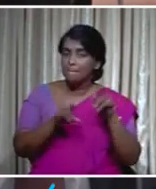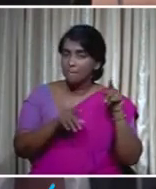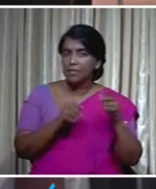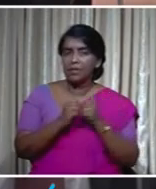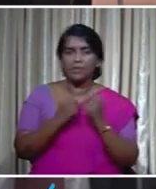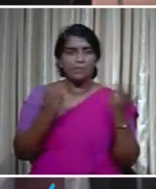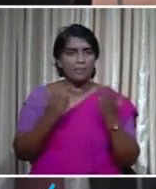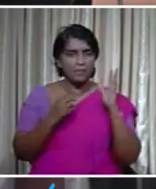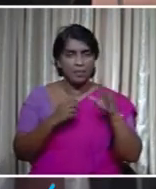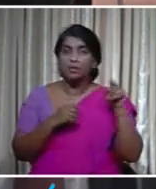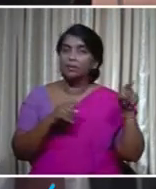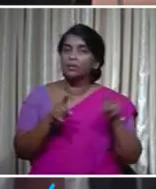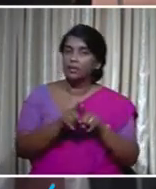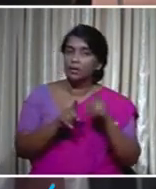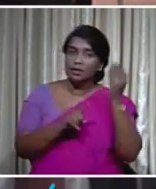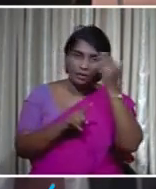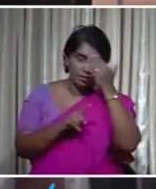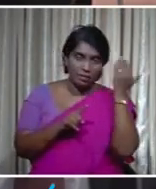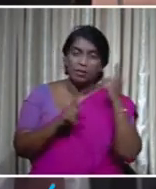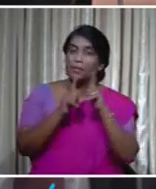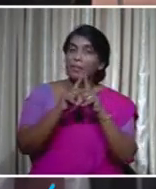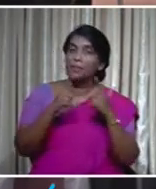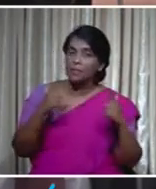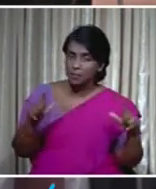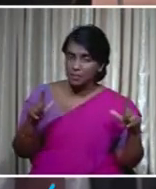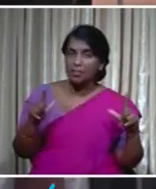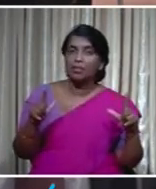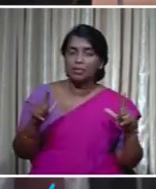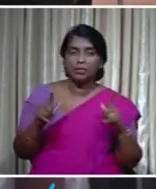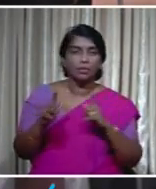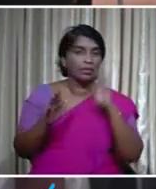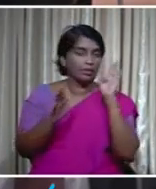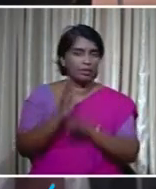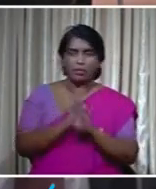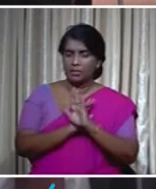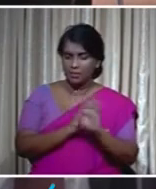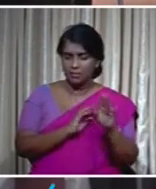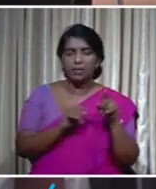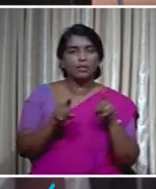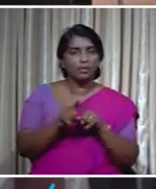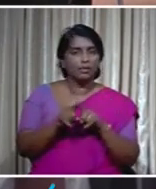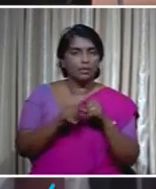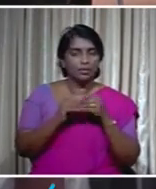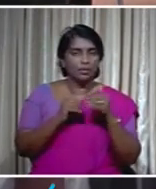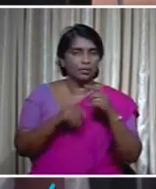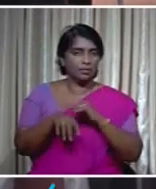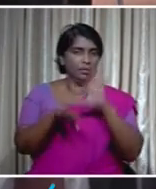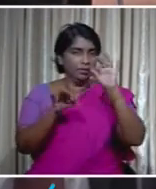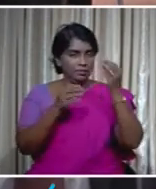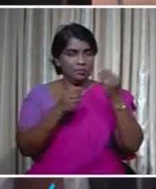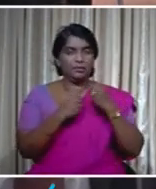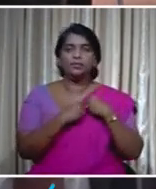தமிழ் மொழியை புறக்கணிக்காமல் தயவு செய்து கௌரவ ஒரு நிமிஷம் கௌரவ தலைமை தாங்கும் உறுப்பினர் அவர்களே, கௌரவ அமைச்சர் அவர்களே, ஒரு காலத்தில் இலங்கை